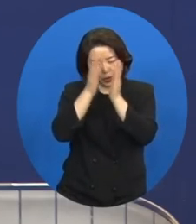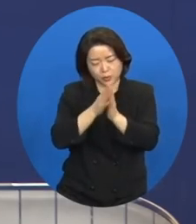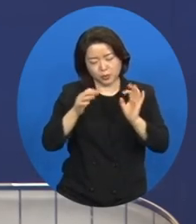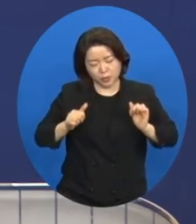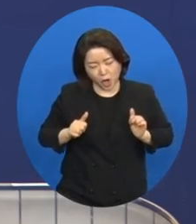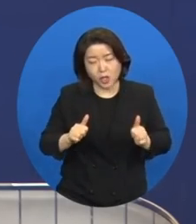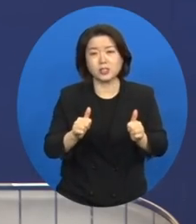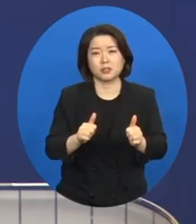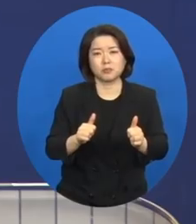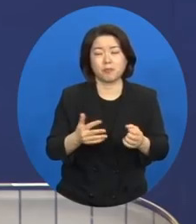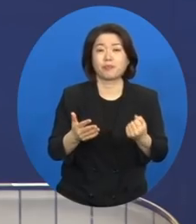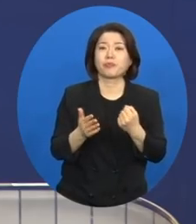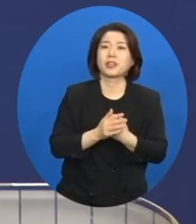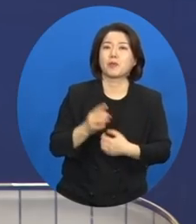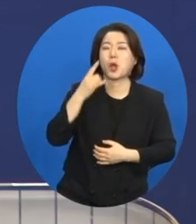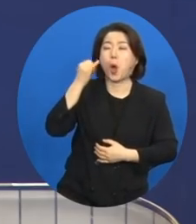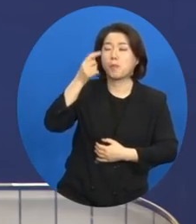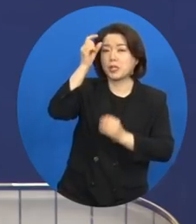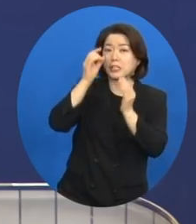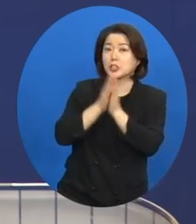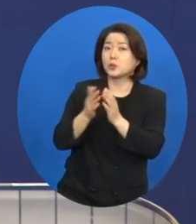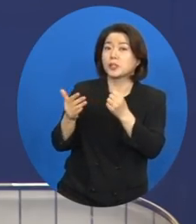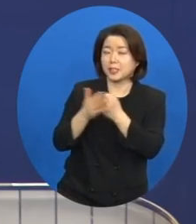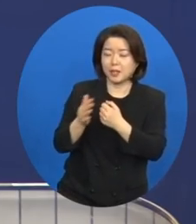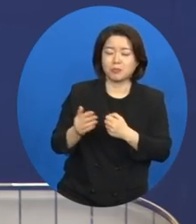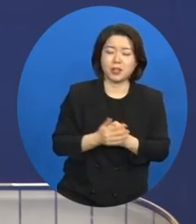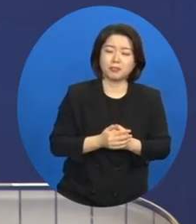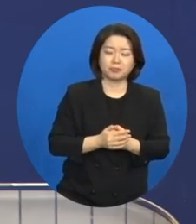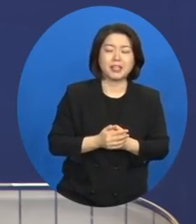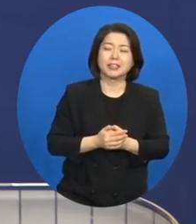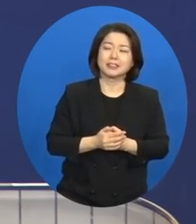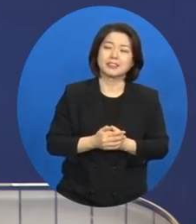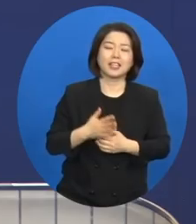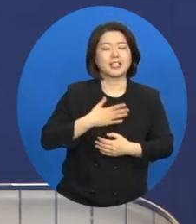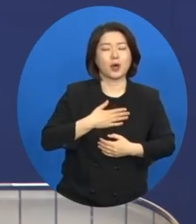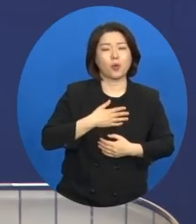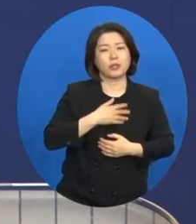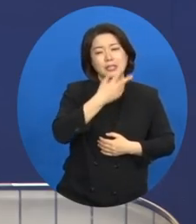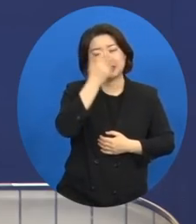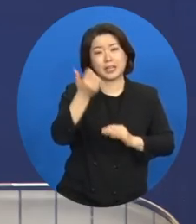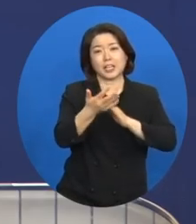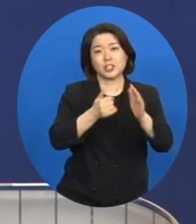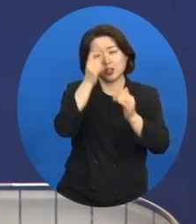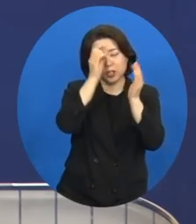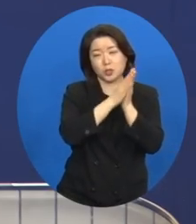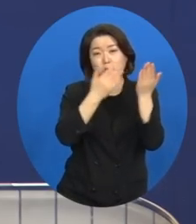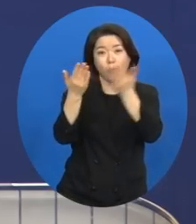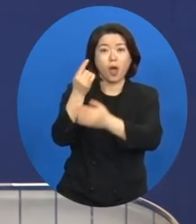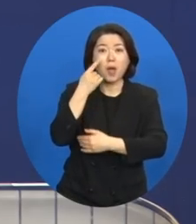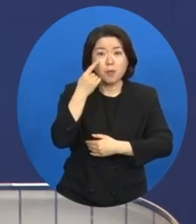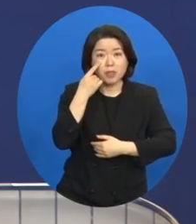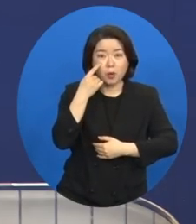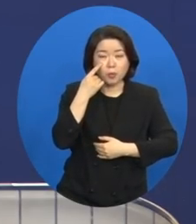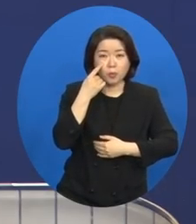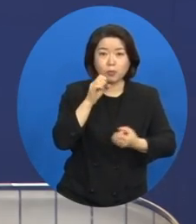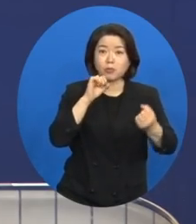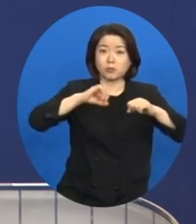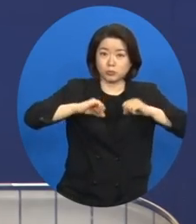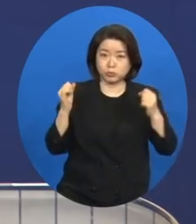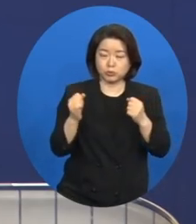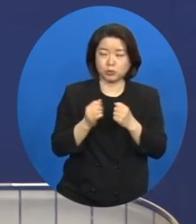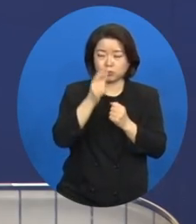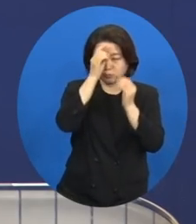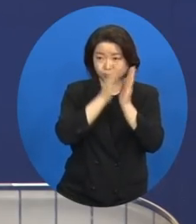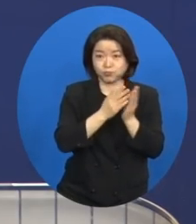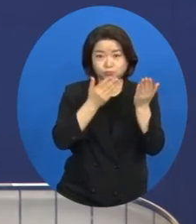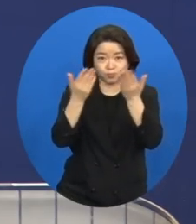기도도 있고 하니까 자기가 한번 이 기도를 드리고 오늘 밤에 한번 자 보겠다는 겁니다. 그렇게 해서 그 청년이 그 기도를 드리고 잠을